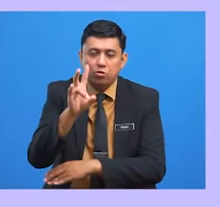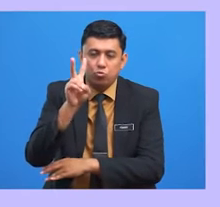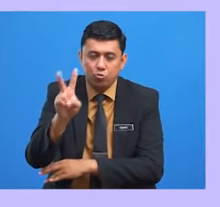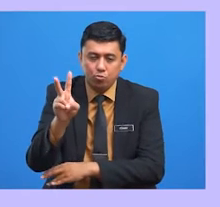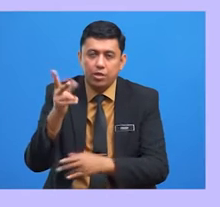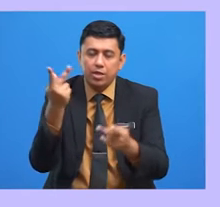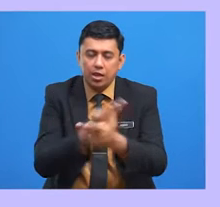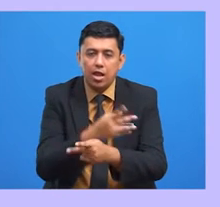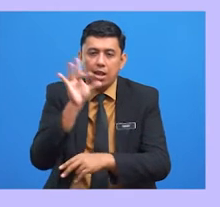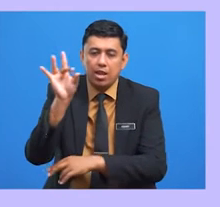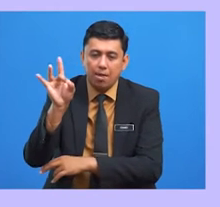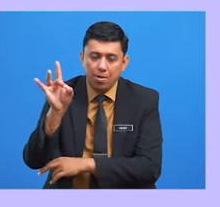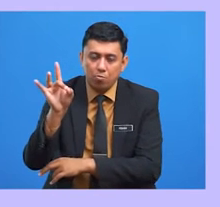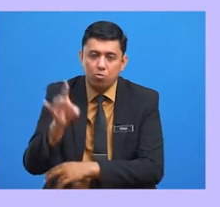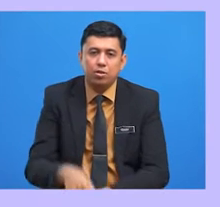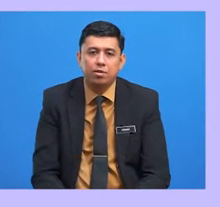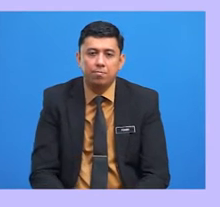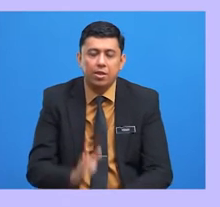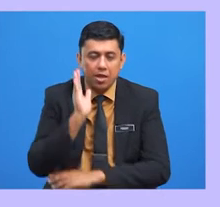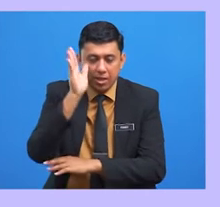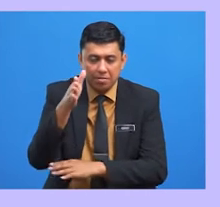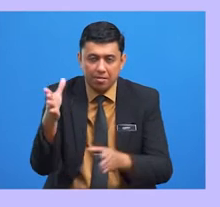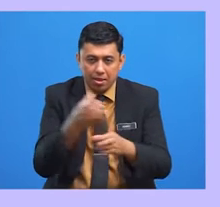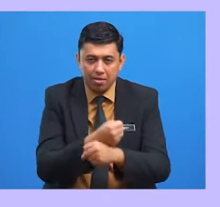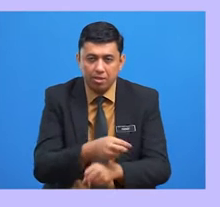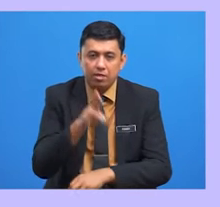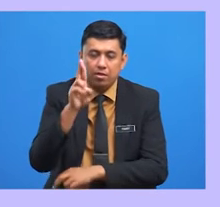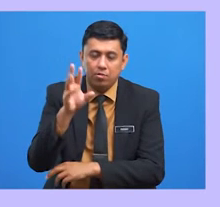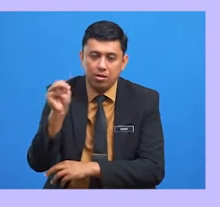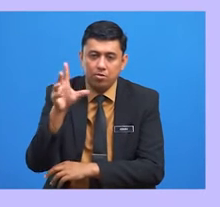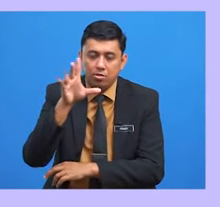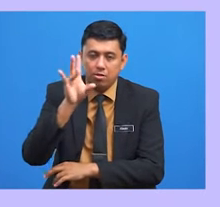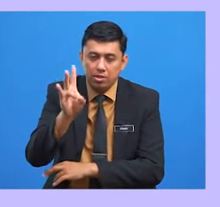RM72 darab 80 unit. Maka, murid akan dapat jawapan